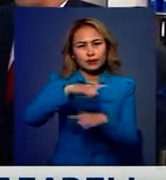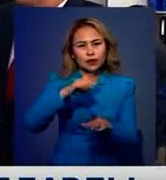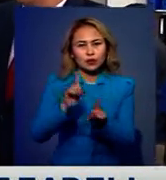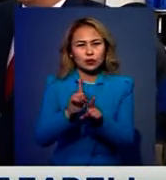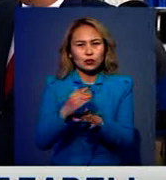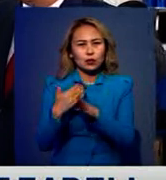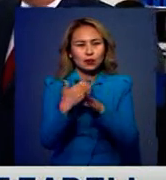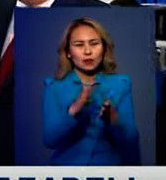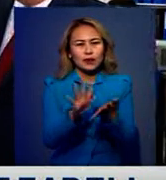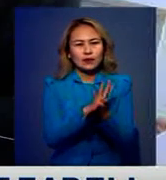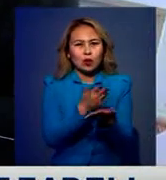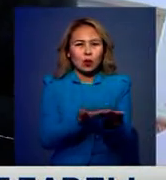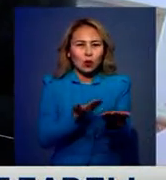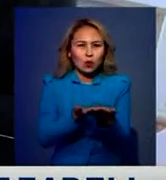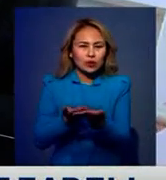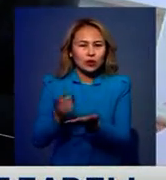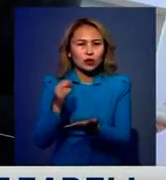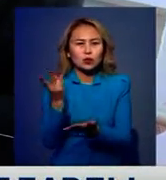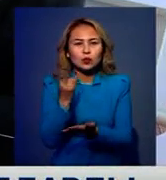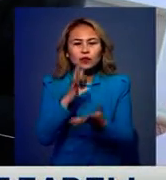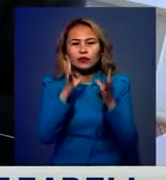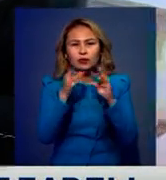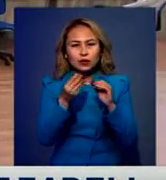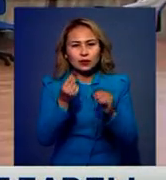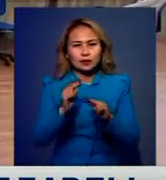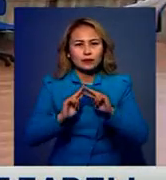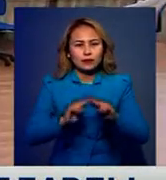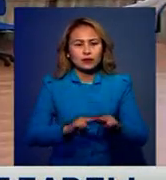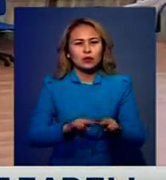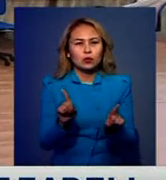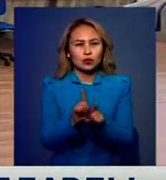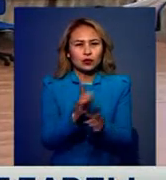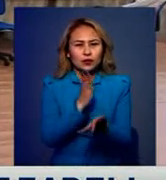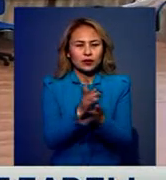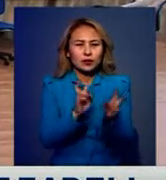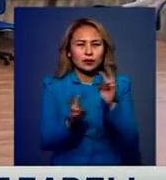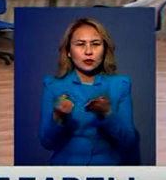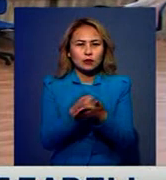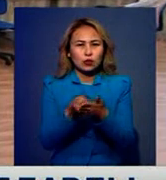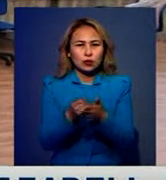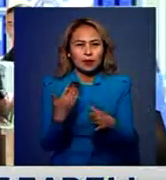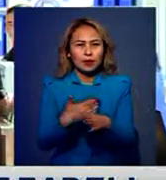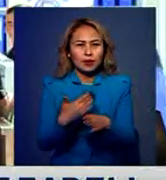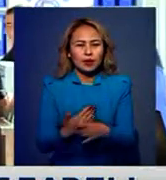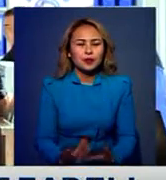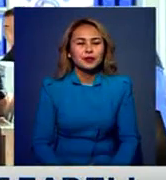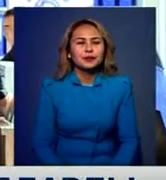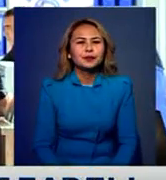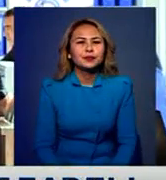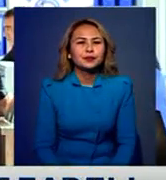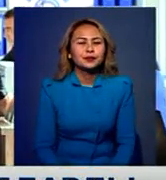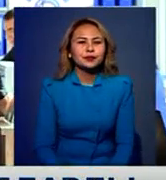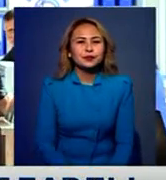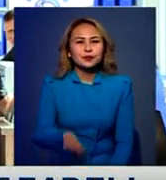жатыр. Тегін кеңес береді, қажет болса, тың жобаларын қаржыландыратын инвесторларды іздеп табуға көмектеседі. 500-ге жуық